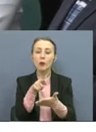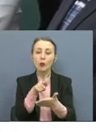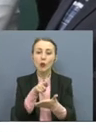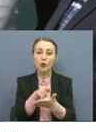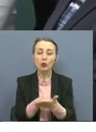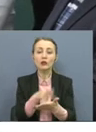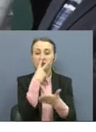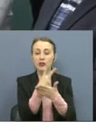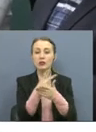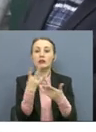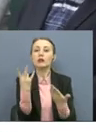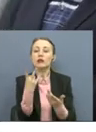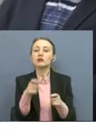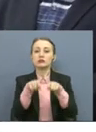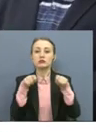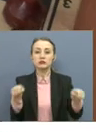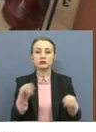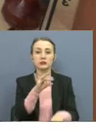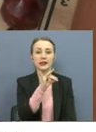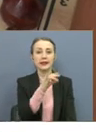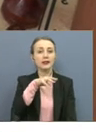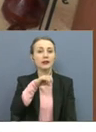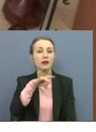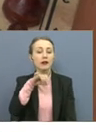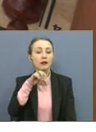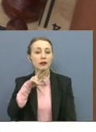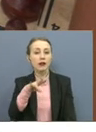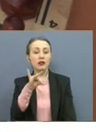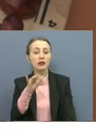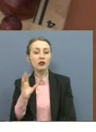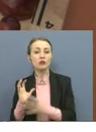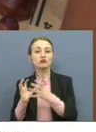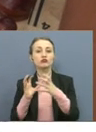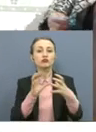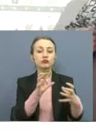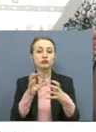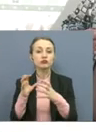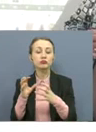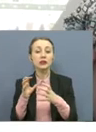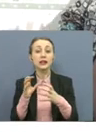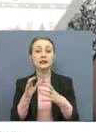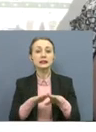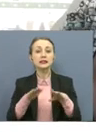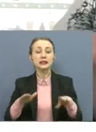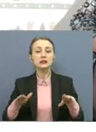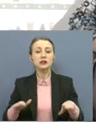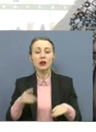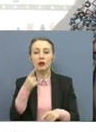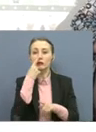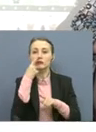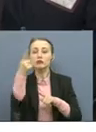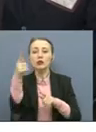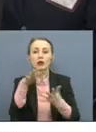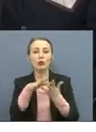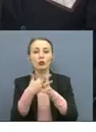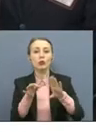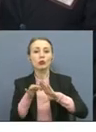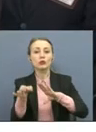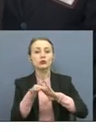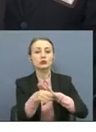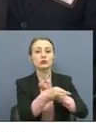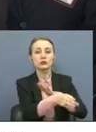қатарында. Өңір басшысы Ермек Маржықпаев бұл мәселені интернаттар ашып, шалғайдағы балаларды негізгі мектепке жеткізу арқылы